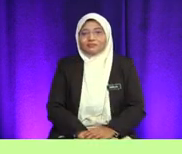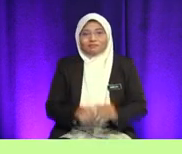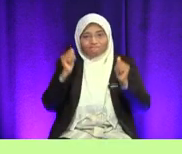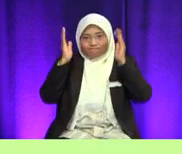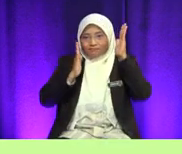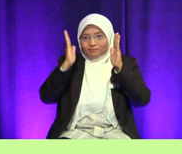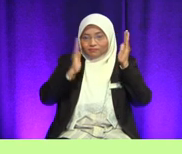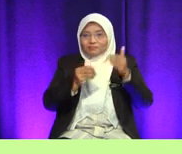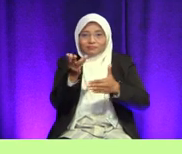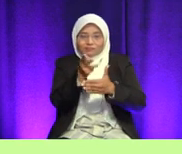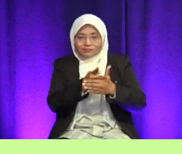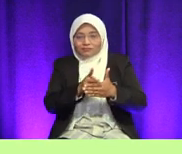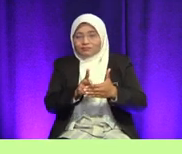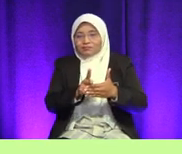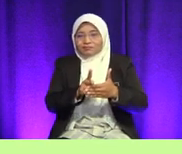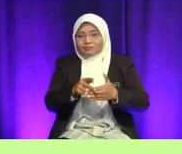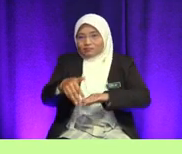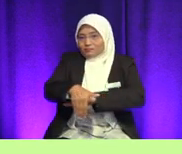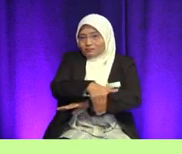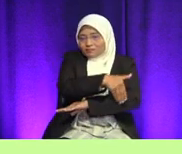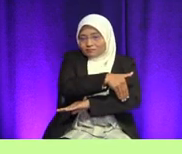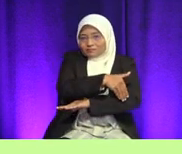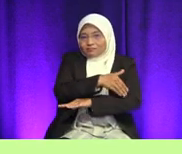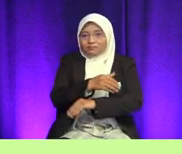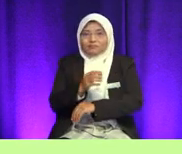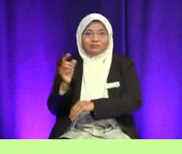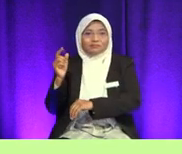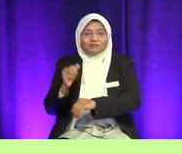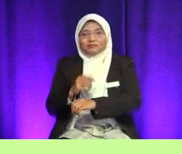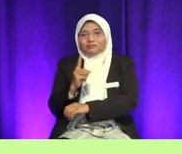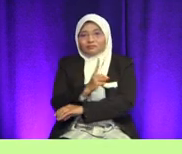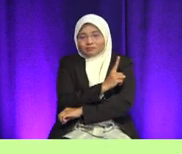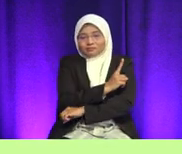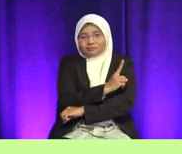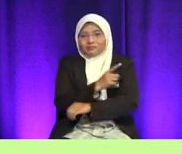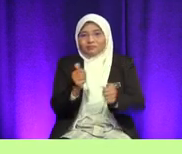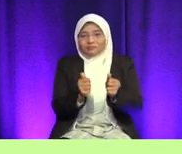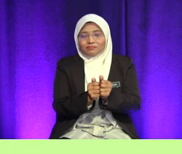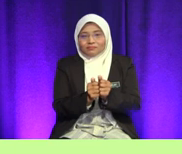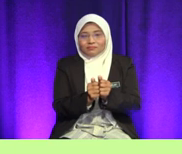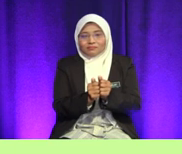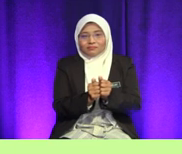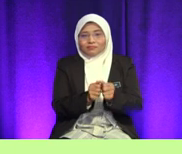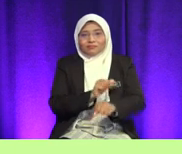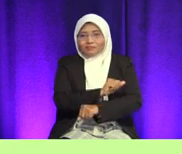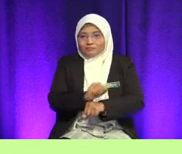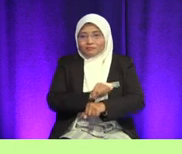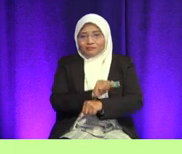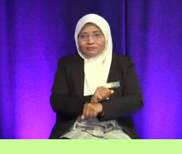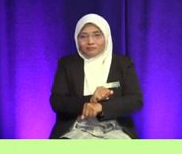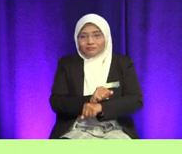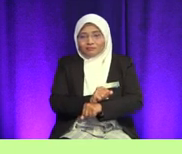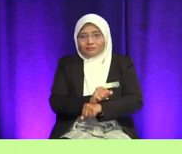air dan udara dengan Singapura Thailand Indonesia Brunei dan Filipina